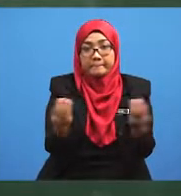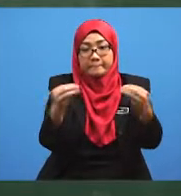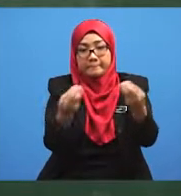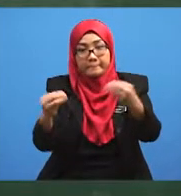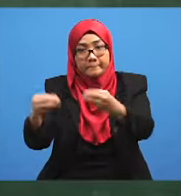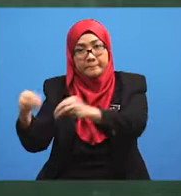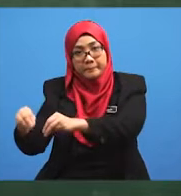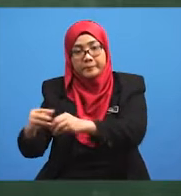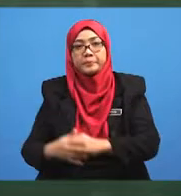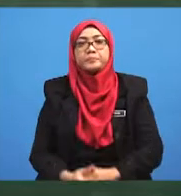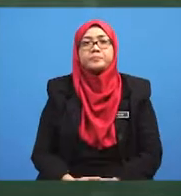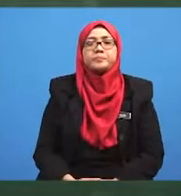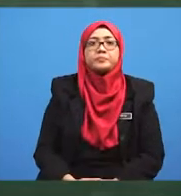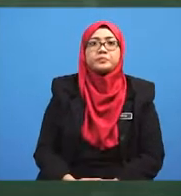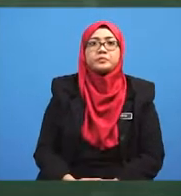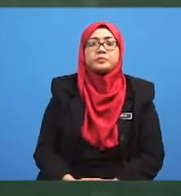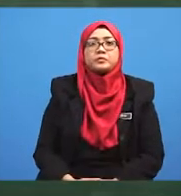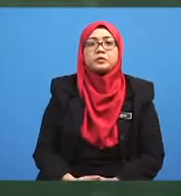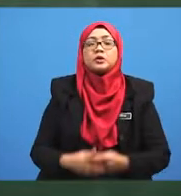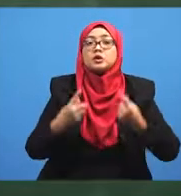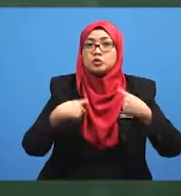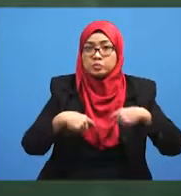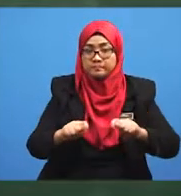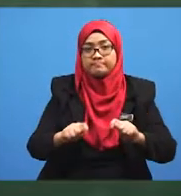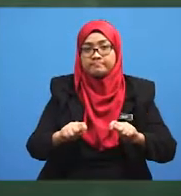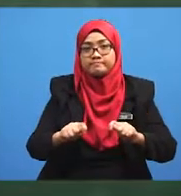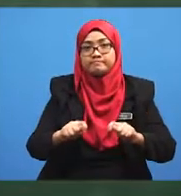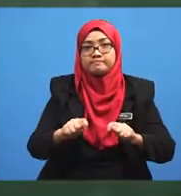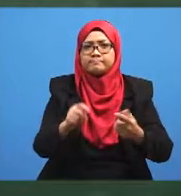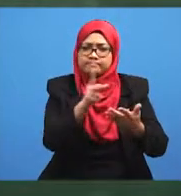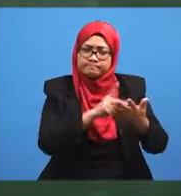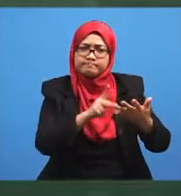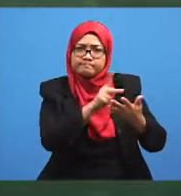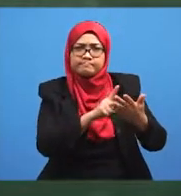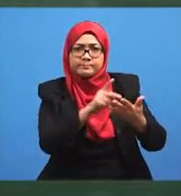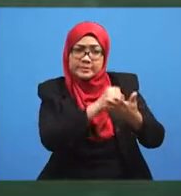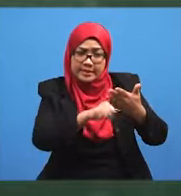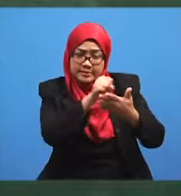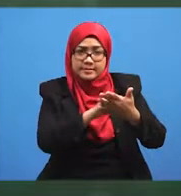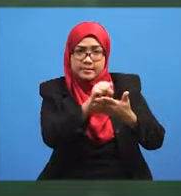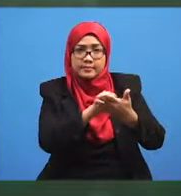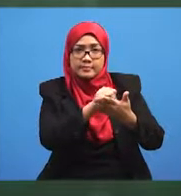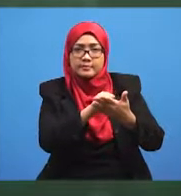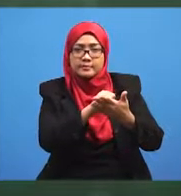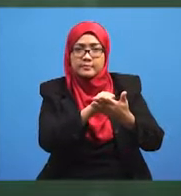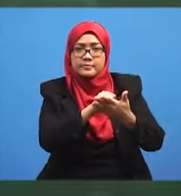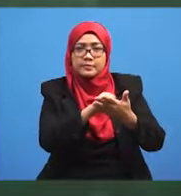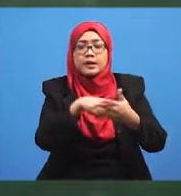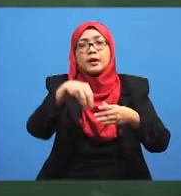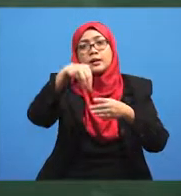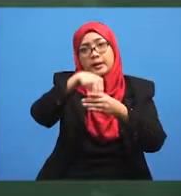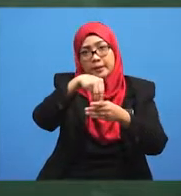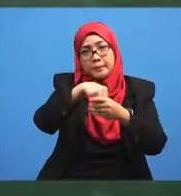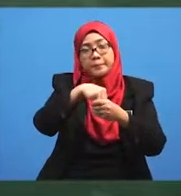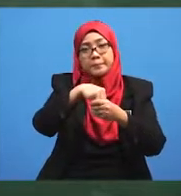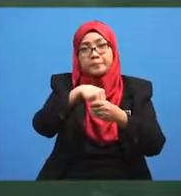Anda dikendaki untuk menyiasat ciri-ciri radioisotop seperti yang ditunjukkan dalam jadual